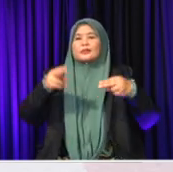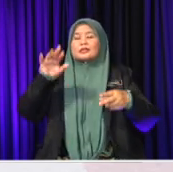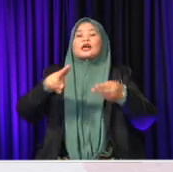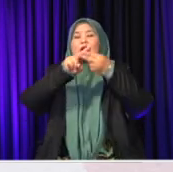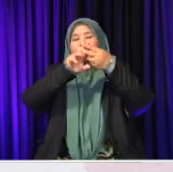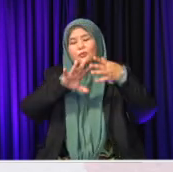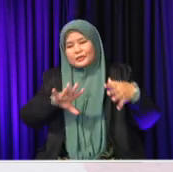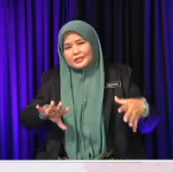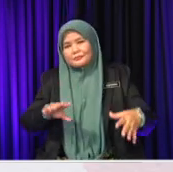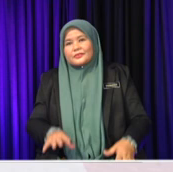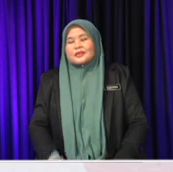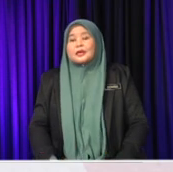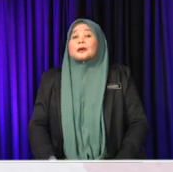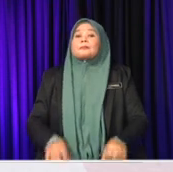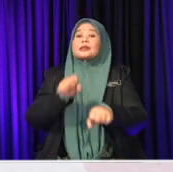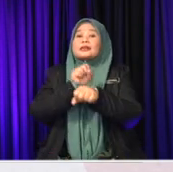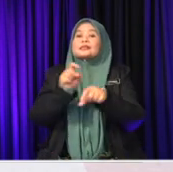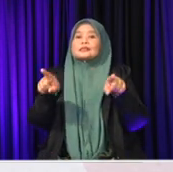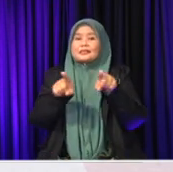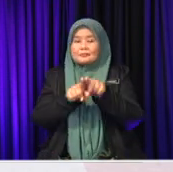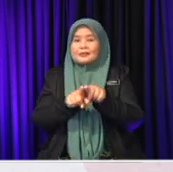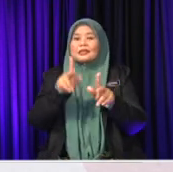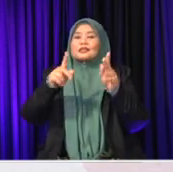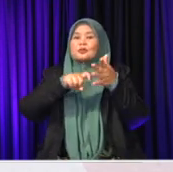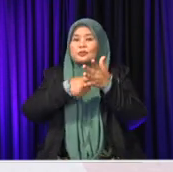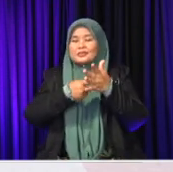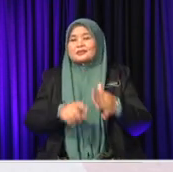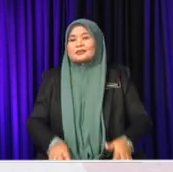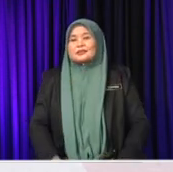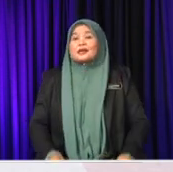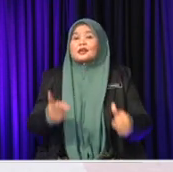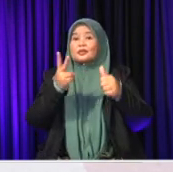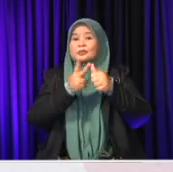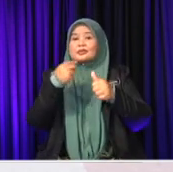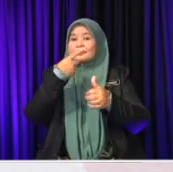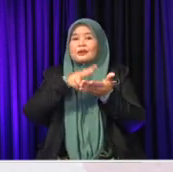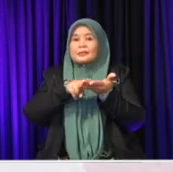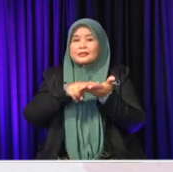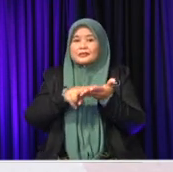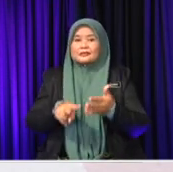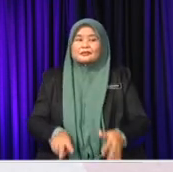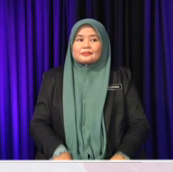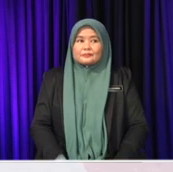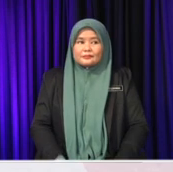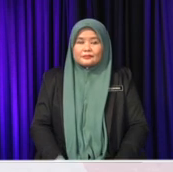Iya betul bekerja sama kata kuncinya yang kedua silahkan siapa yang membaca